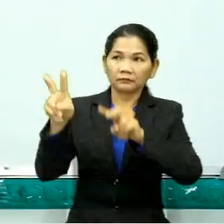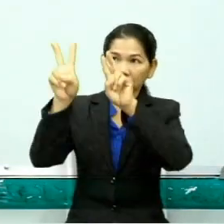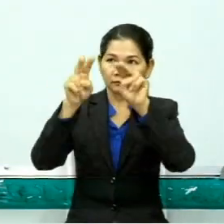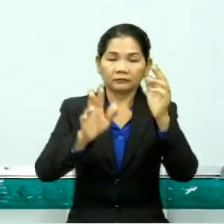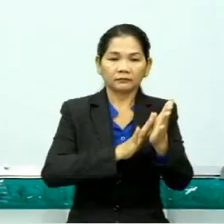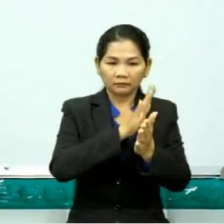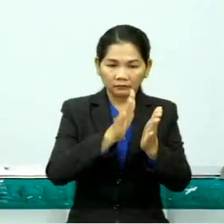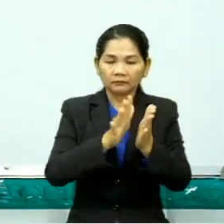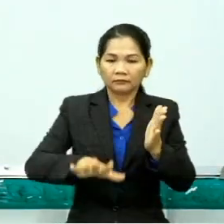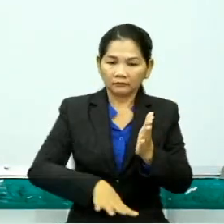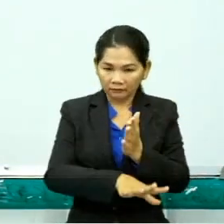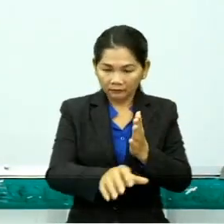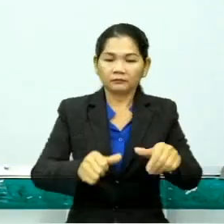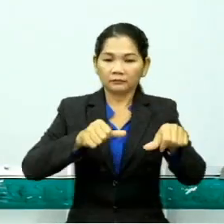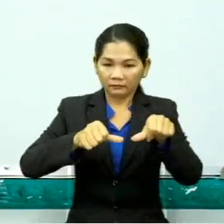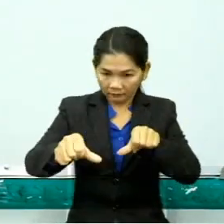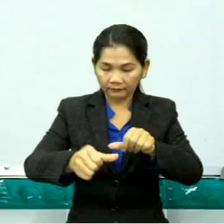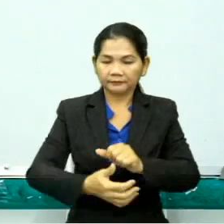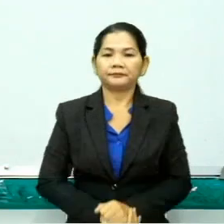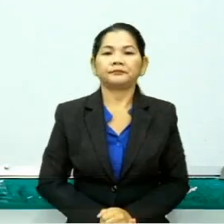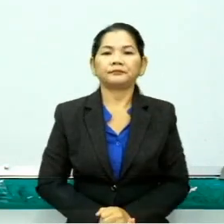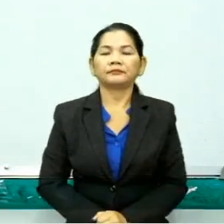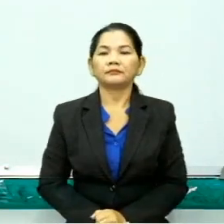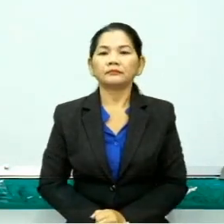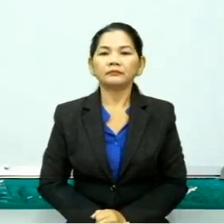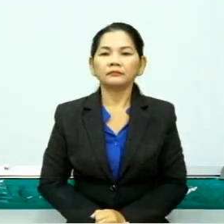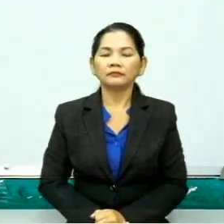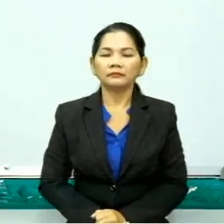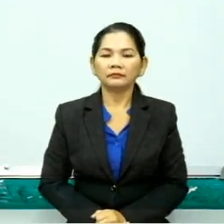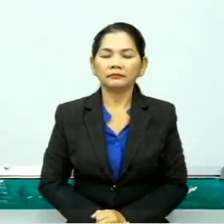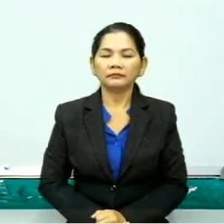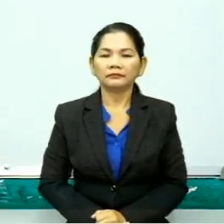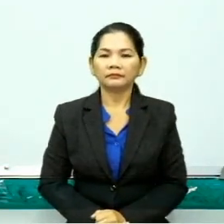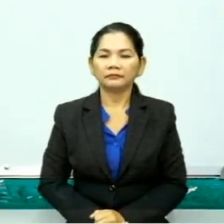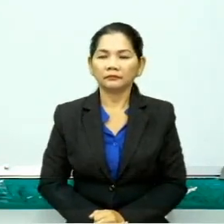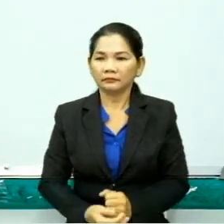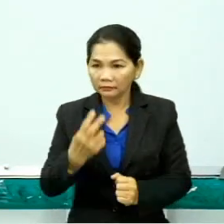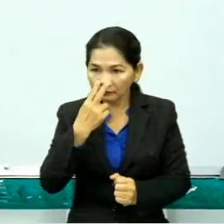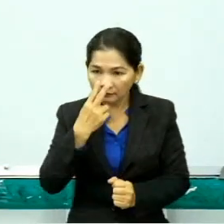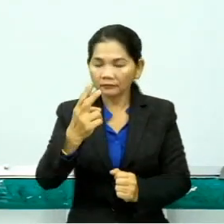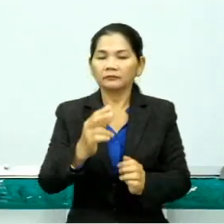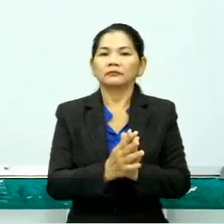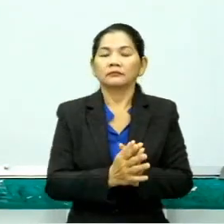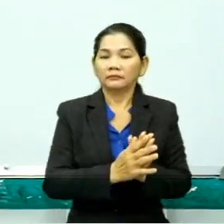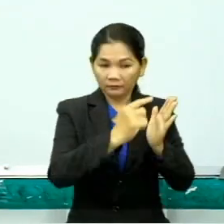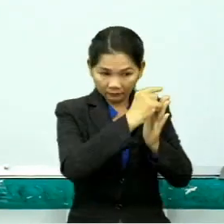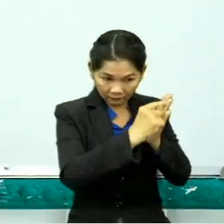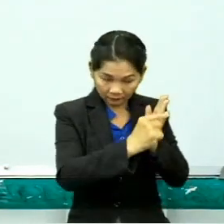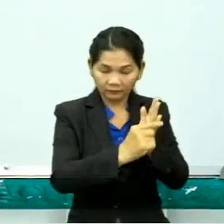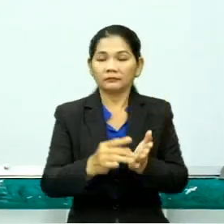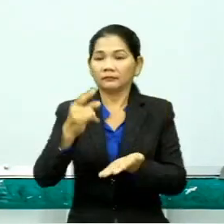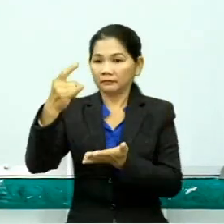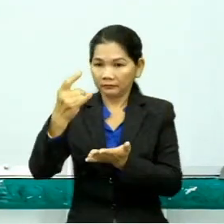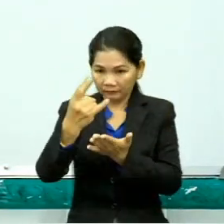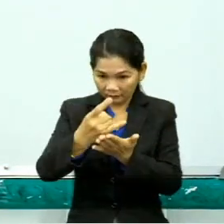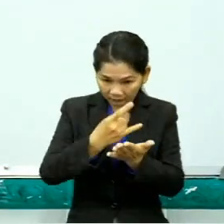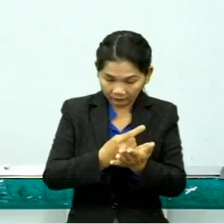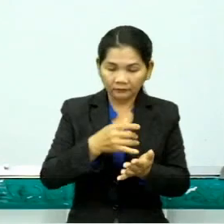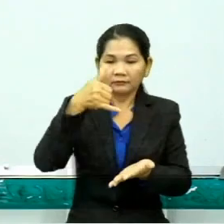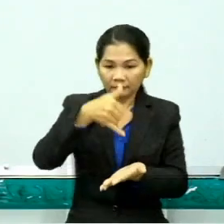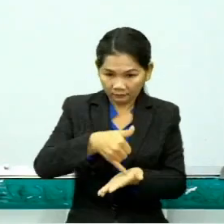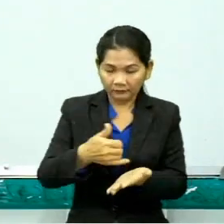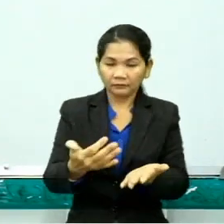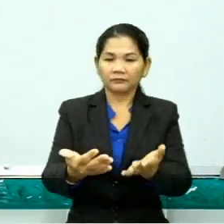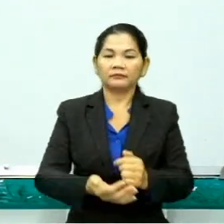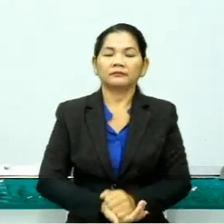ông prote campuchia chà bàn to tiên nà con nhé chà ta lấy con thành ác khanh con từ mới chà chầm đòn trường mê riêng dương để từ riêng nữ chà